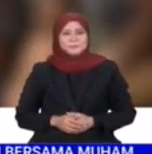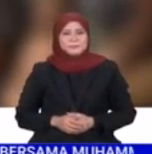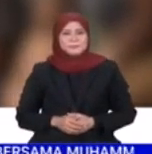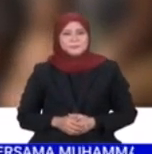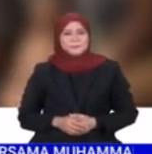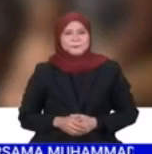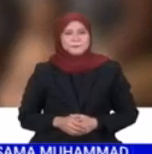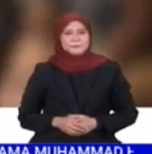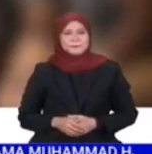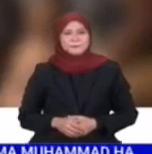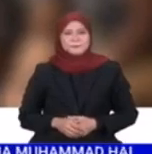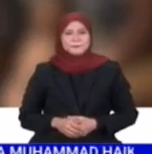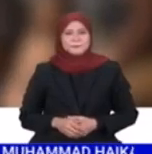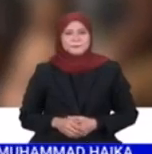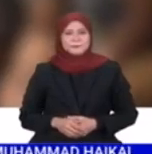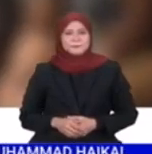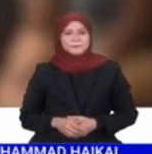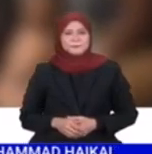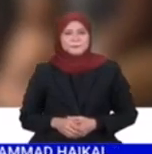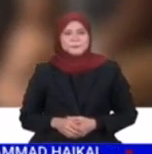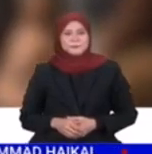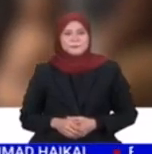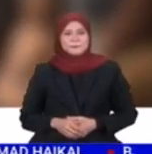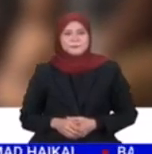ini ada dua orang lagi sebenarnya